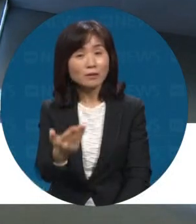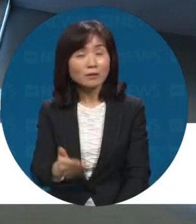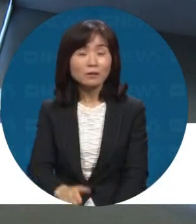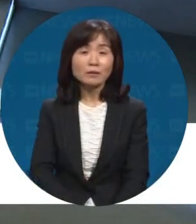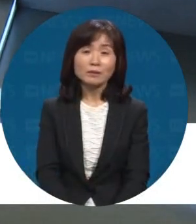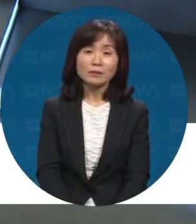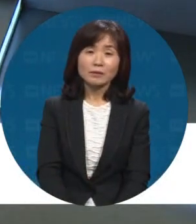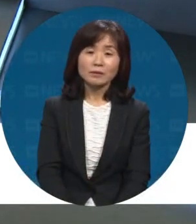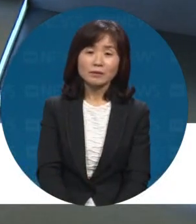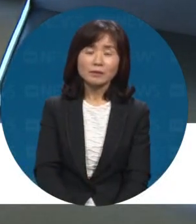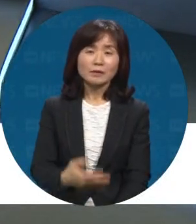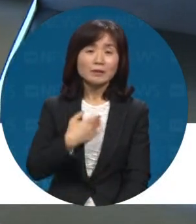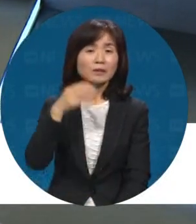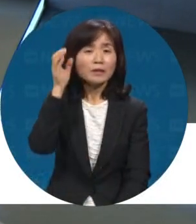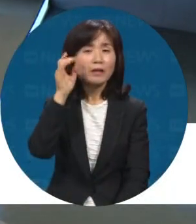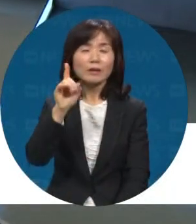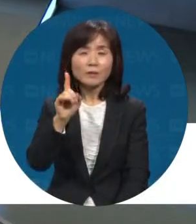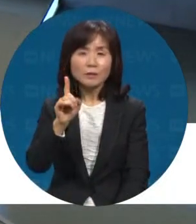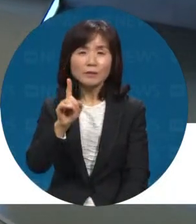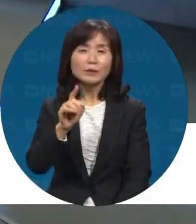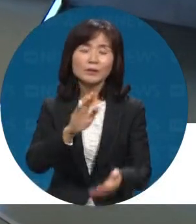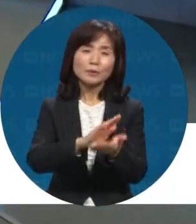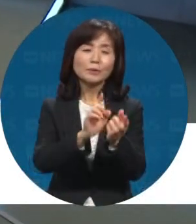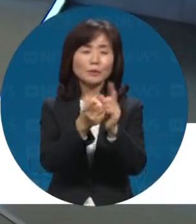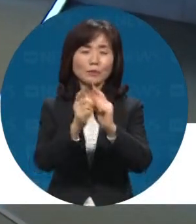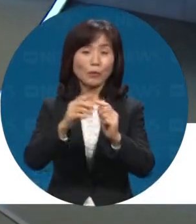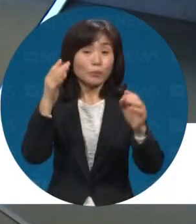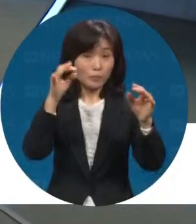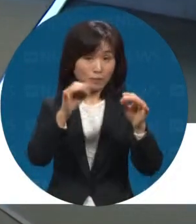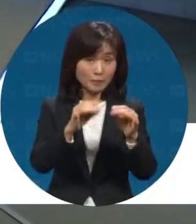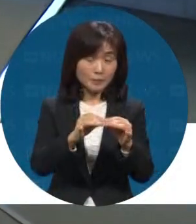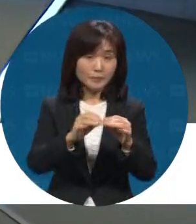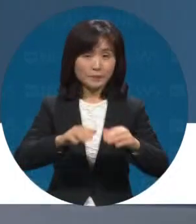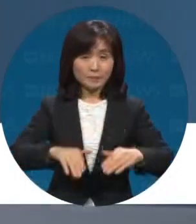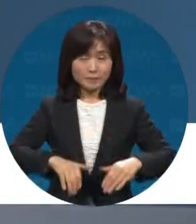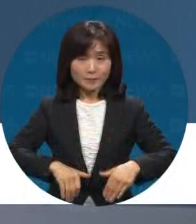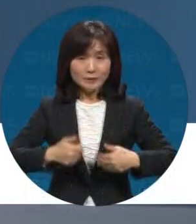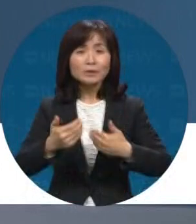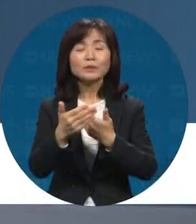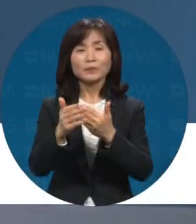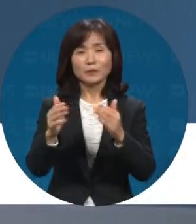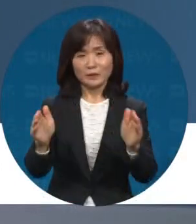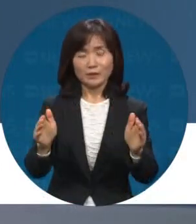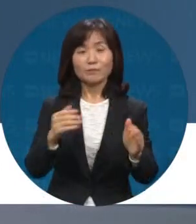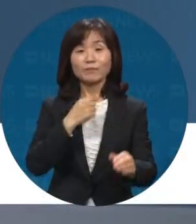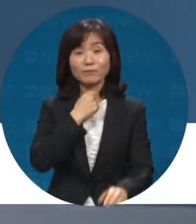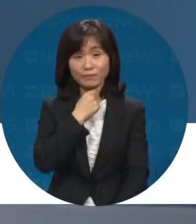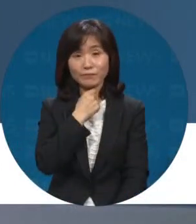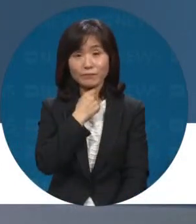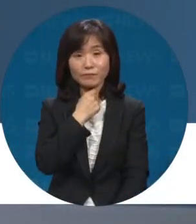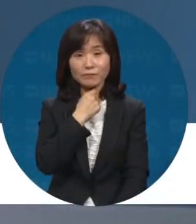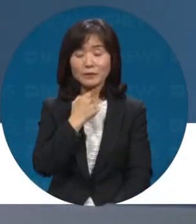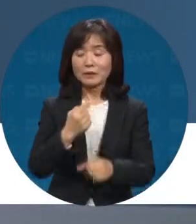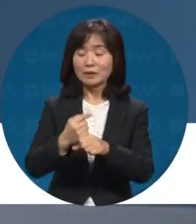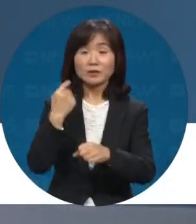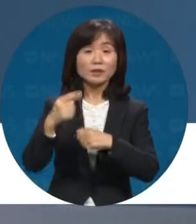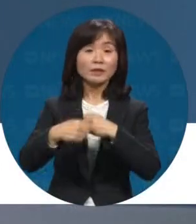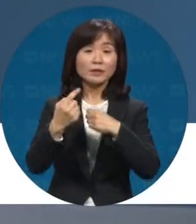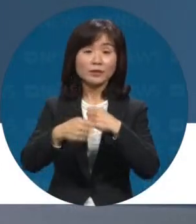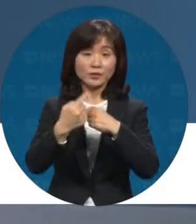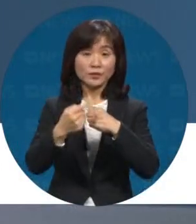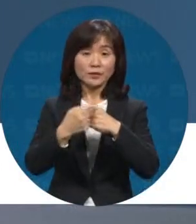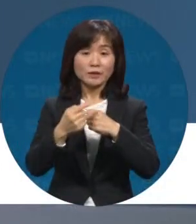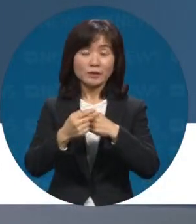있으셨겠죠네 제가 기대했던 건 서로를 공감하는 따뜻한 우리 교실이었어요 작년 1학년